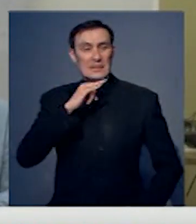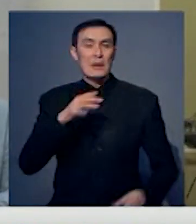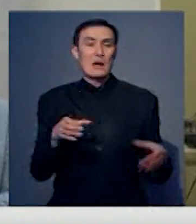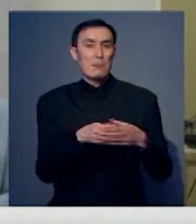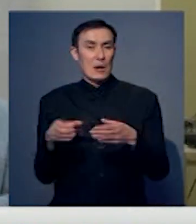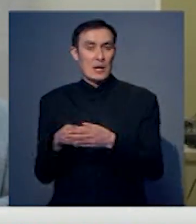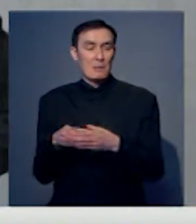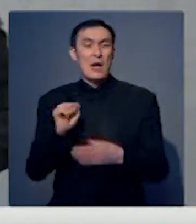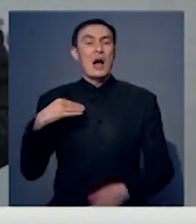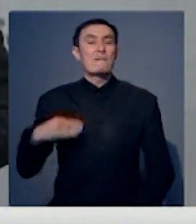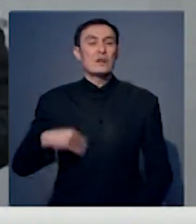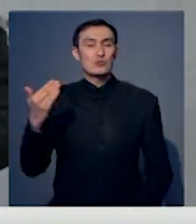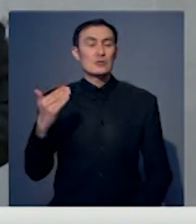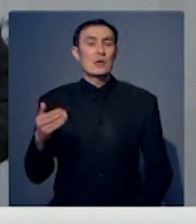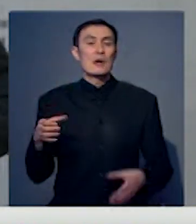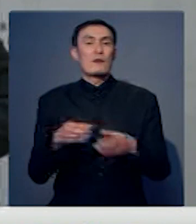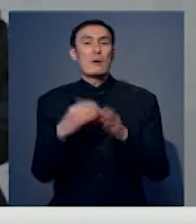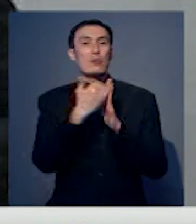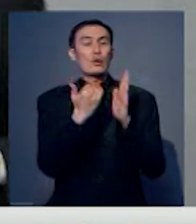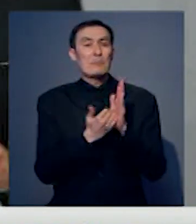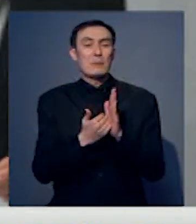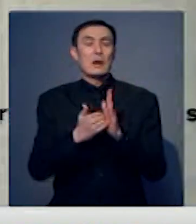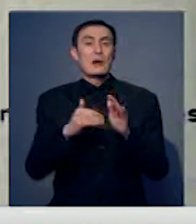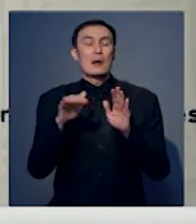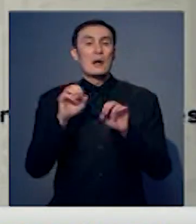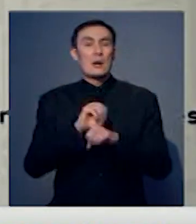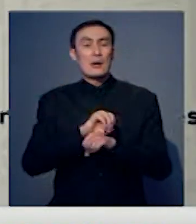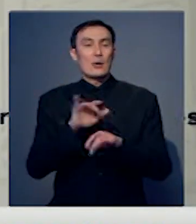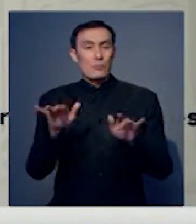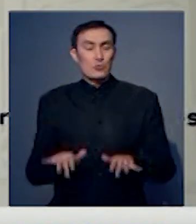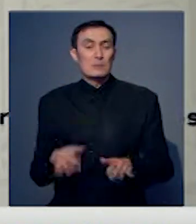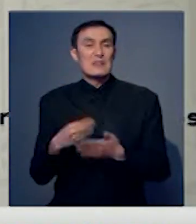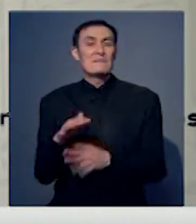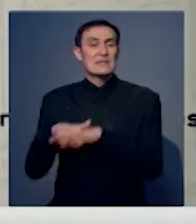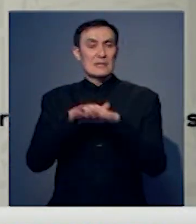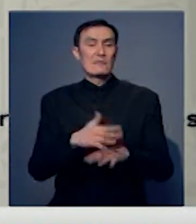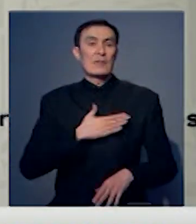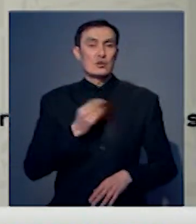коллегами. А французский лидер в программном обеспечении заявил о принятом решении инвестировать в